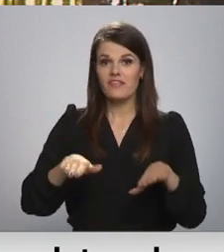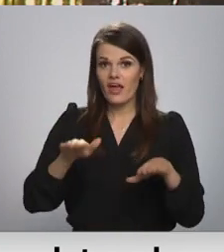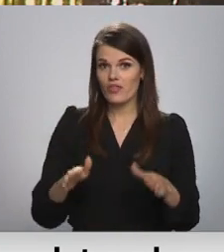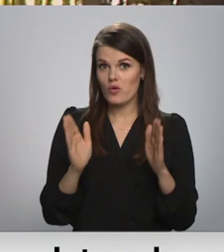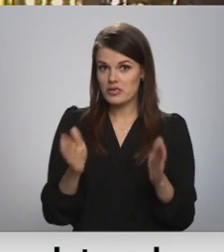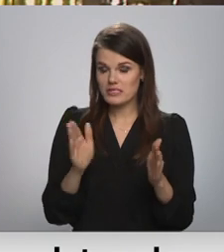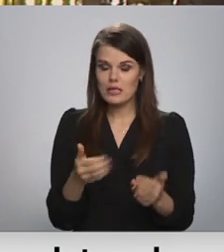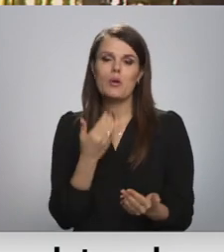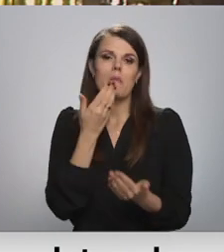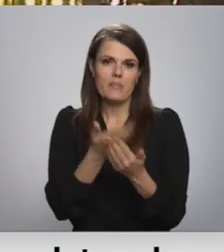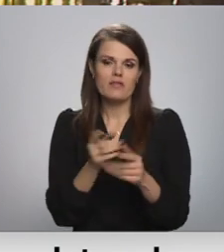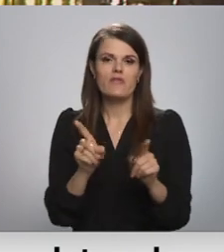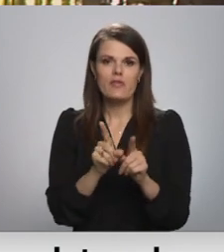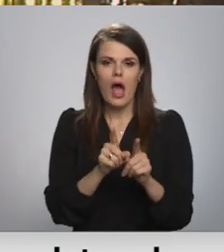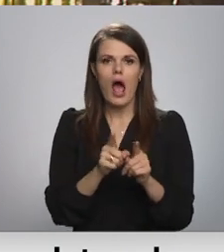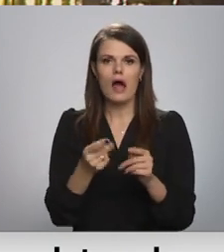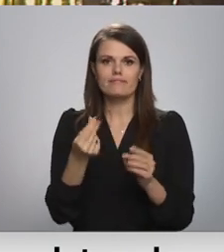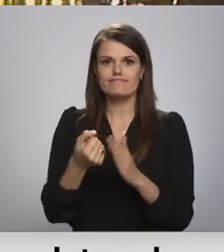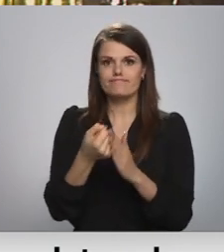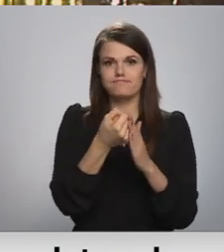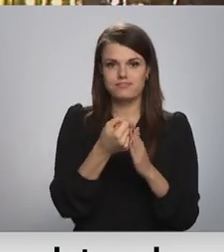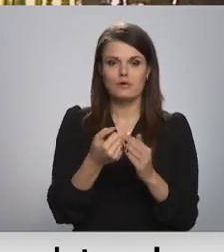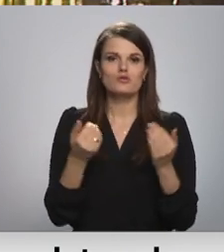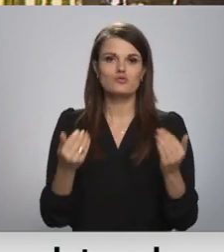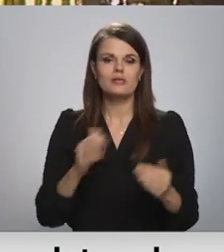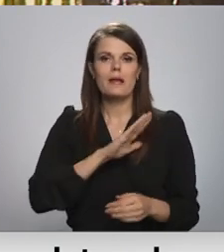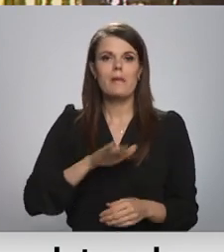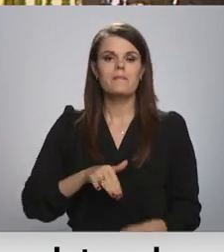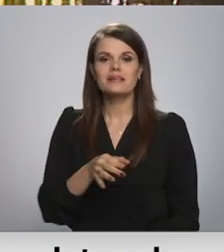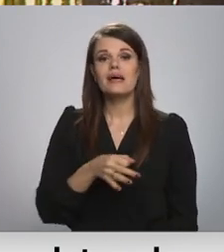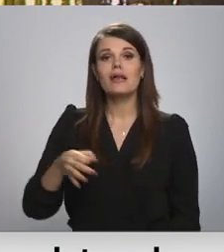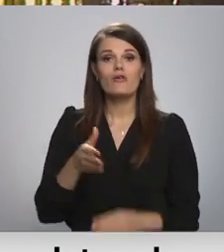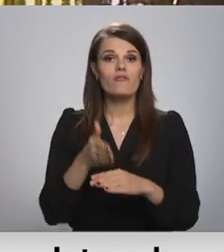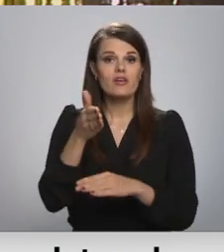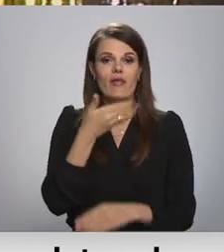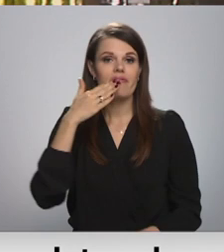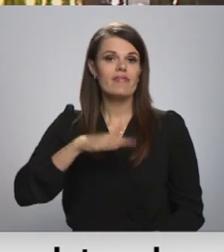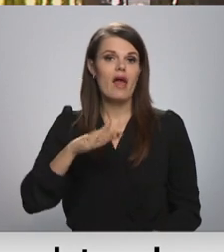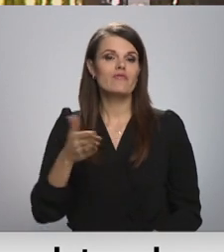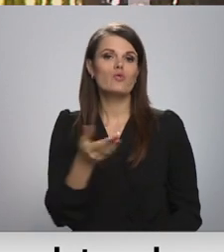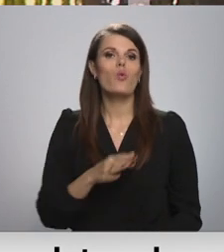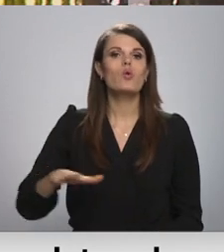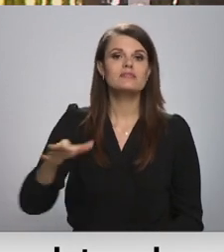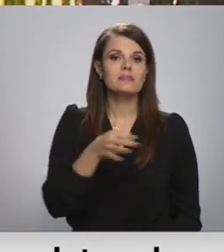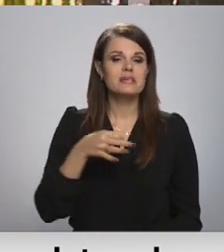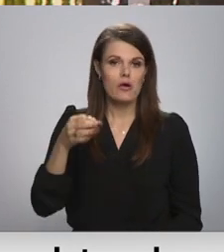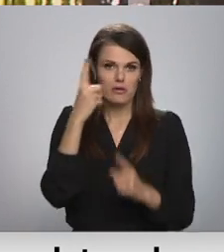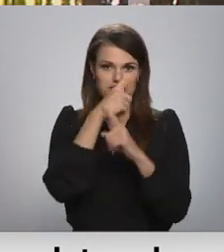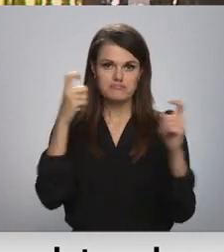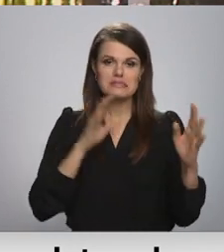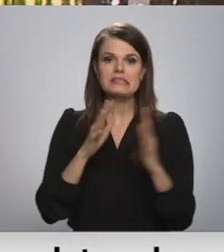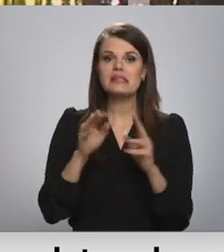līdztekus tam piedāvājot arī mērķa dotācijas. Tā šodien pēc reģionālās vizītes Dienvidkurzemes novadā paziņoja satiksmes ministrs. Valstī